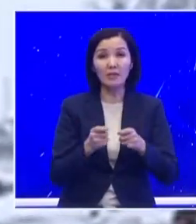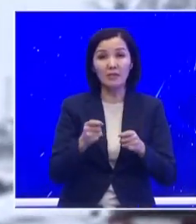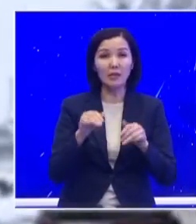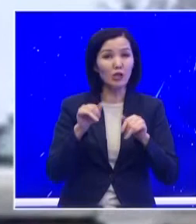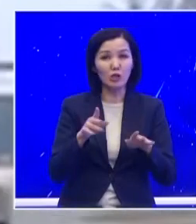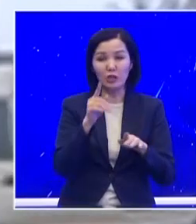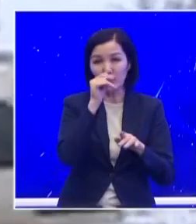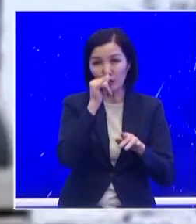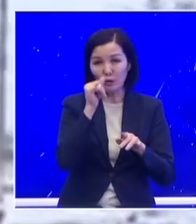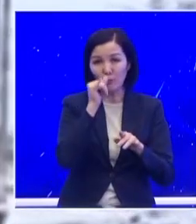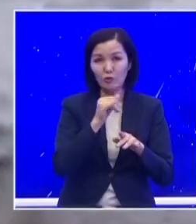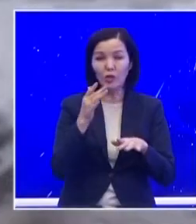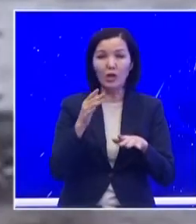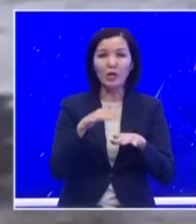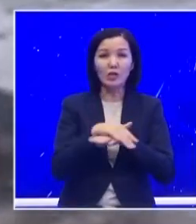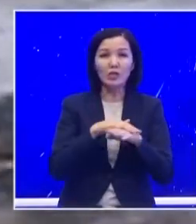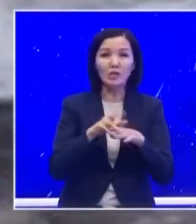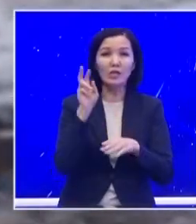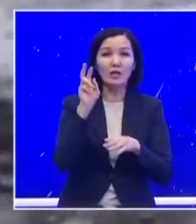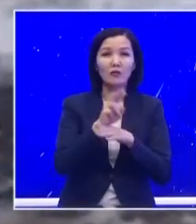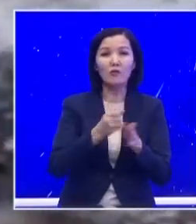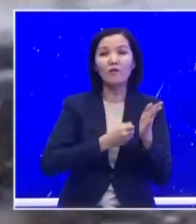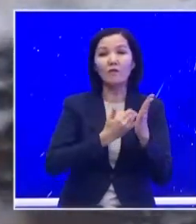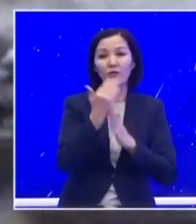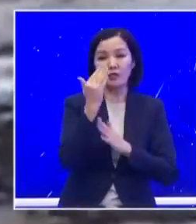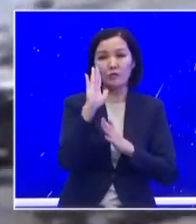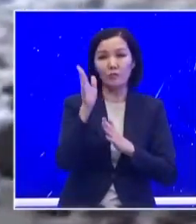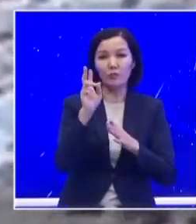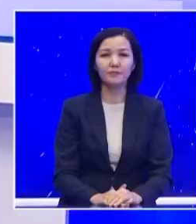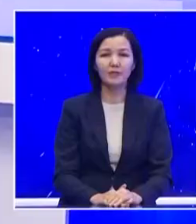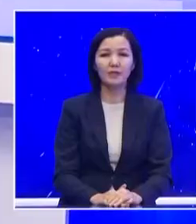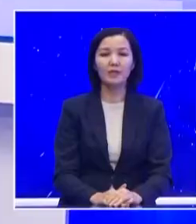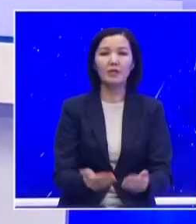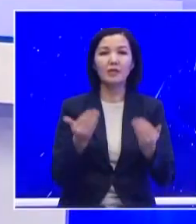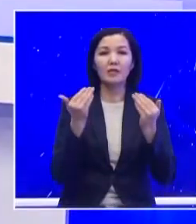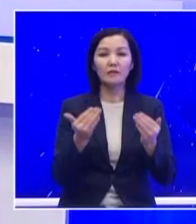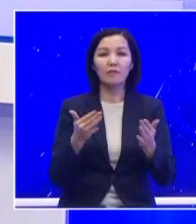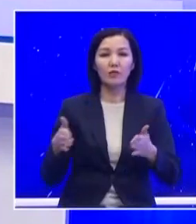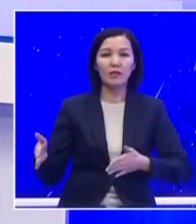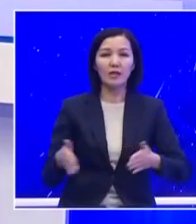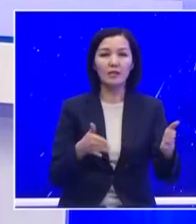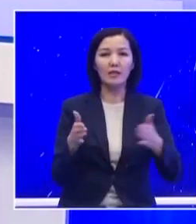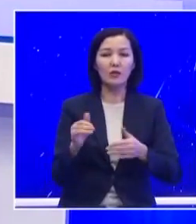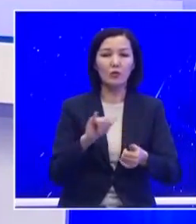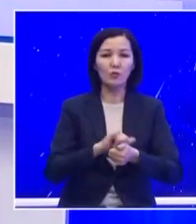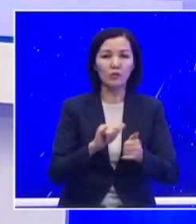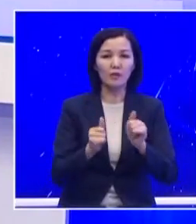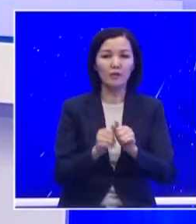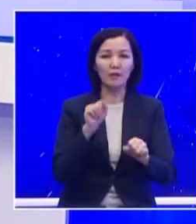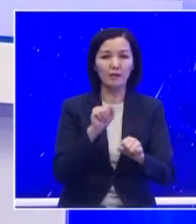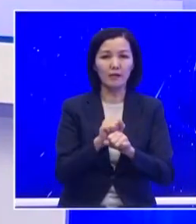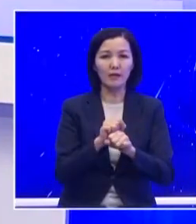решить проблему, жители готовы обратиться в вышестоящие инстанции. Сегодня на трассе Риддер-Ускаменогорск